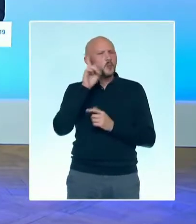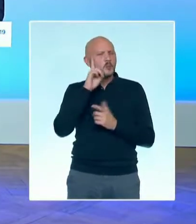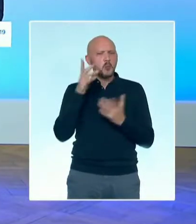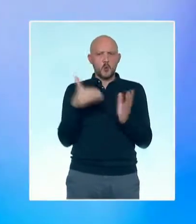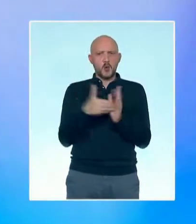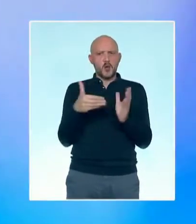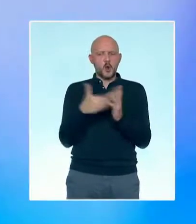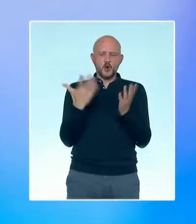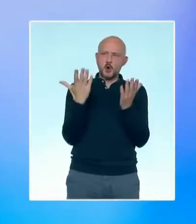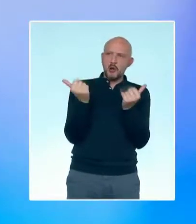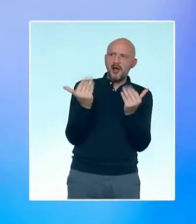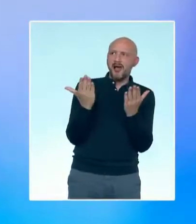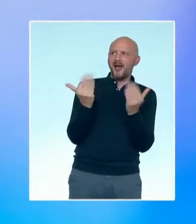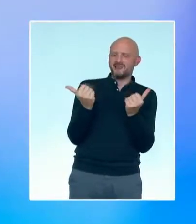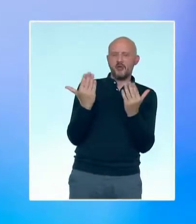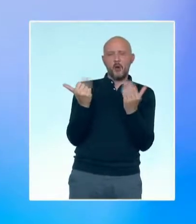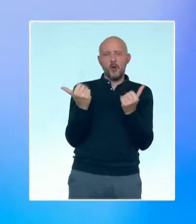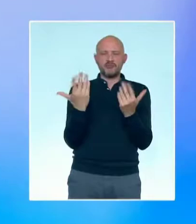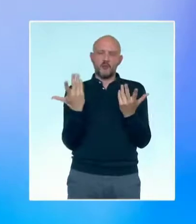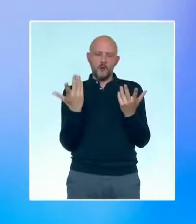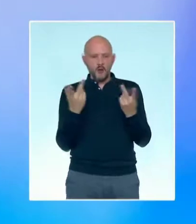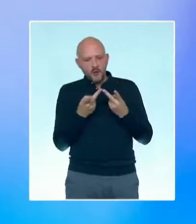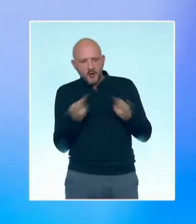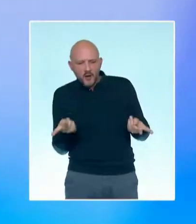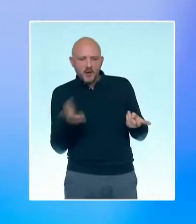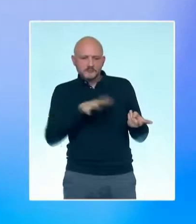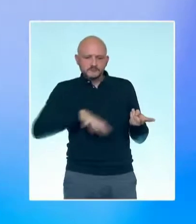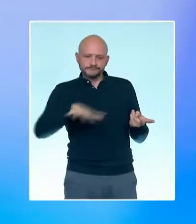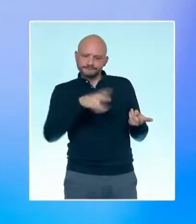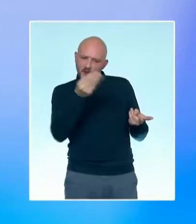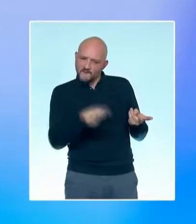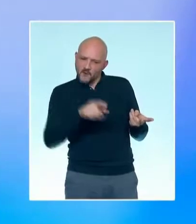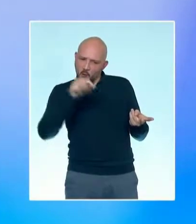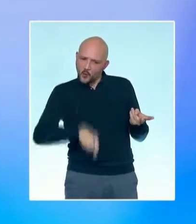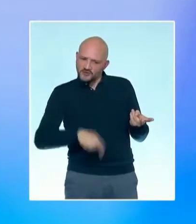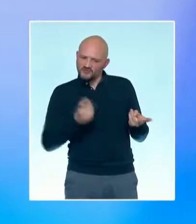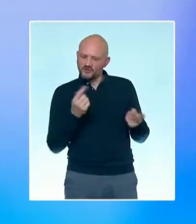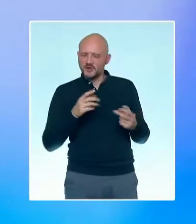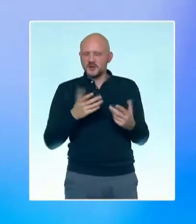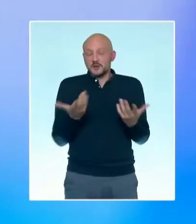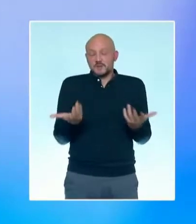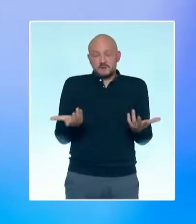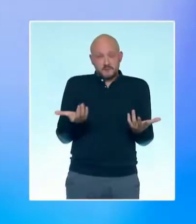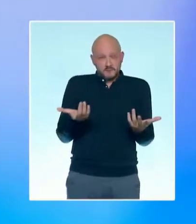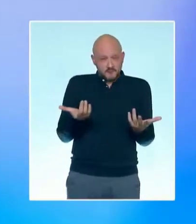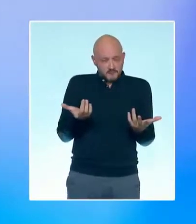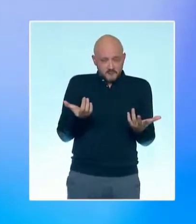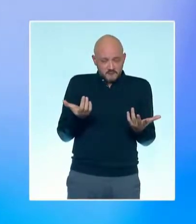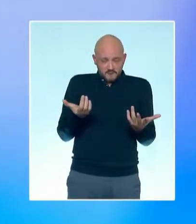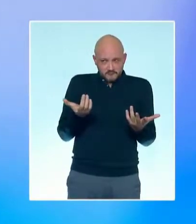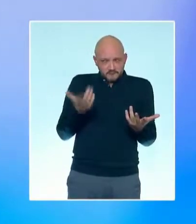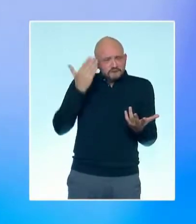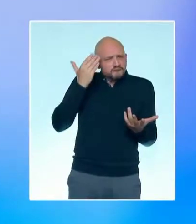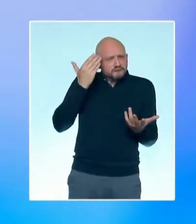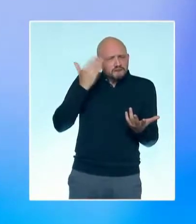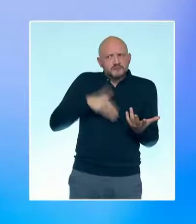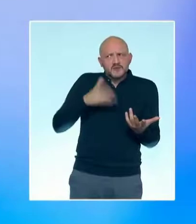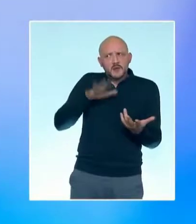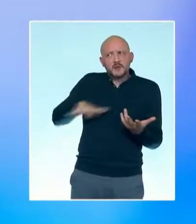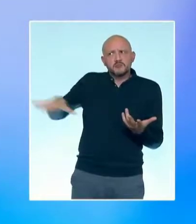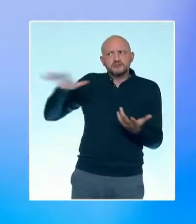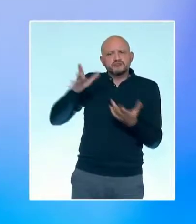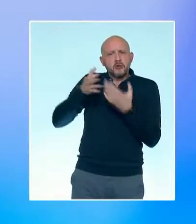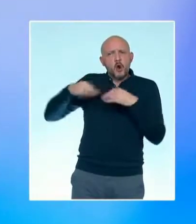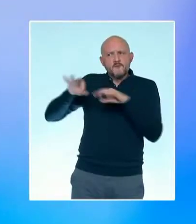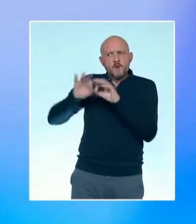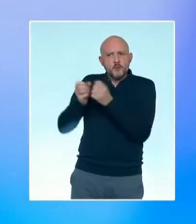pour annoncer chez les enfants éventuellement une vaccination obligatoire, alors que dans l'ensemble des... C'est le mec qui pose des questions